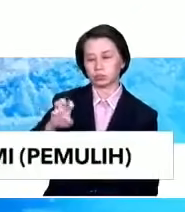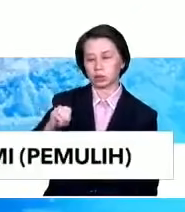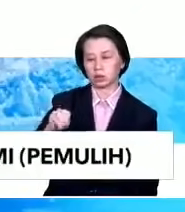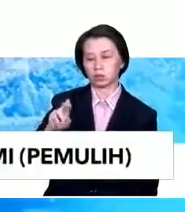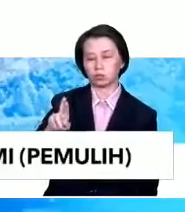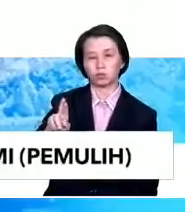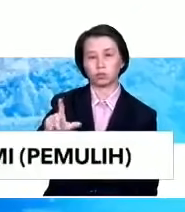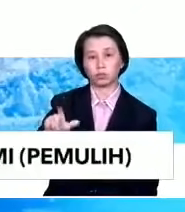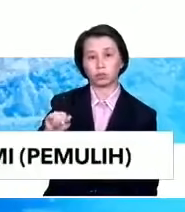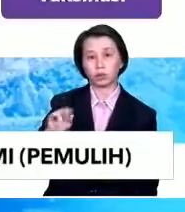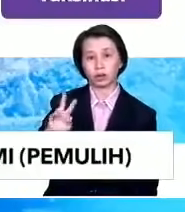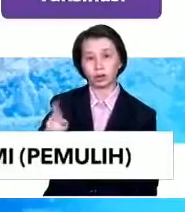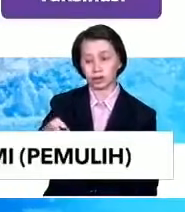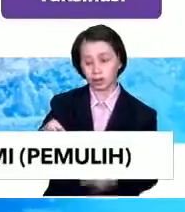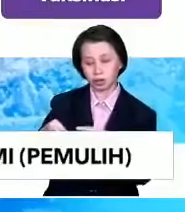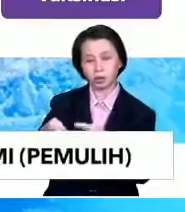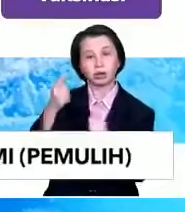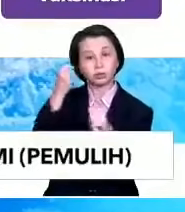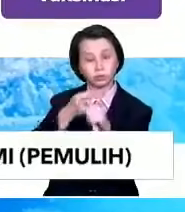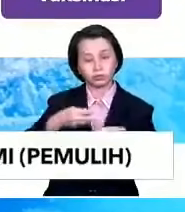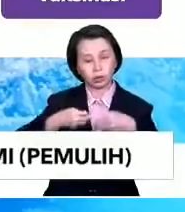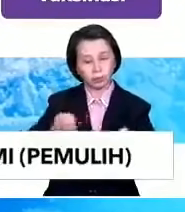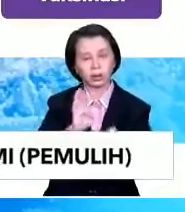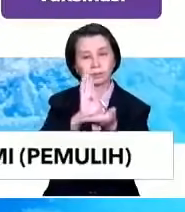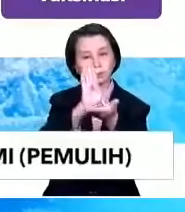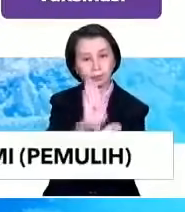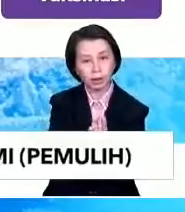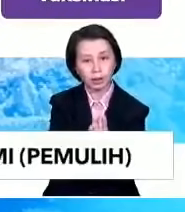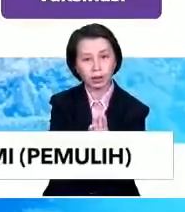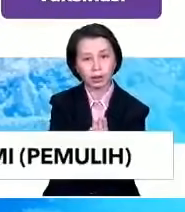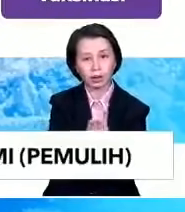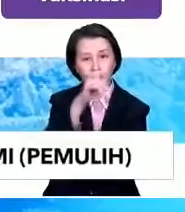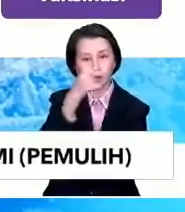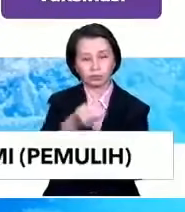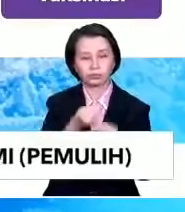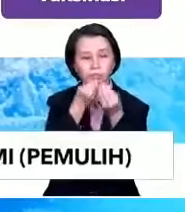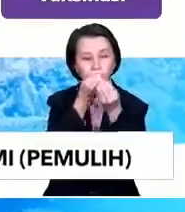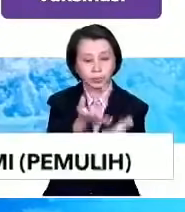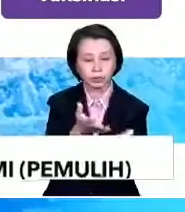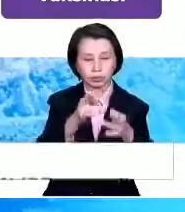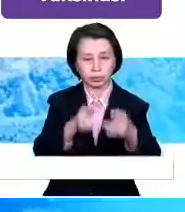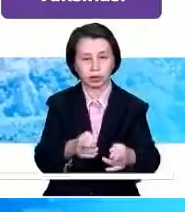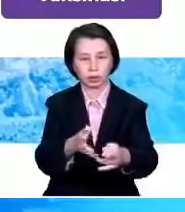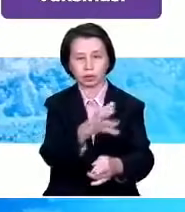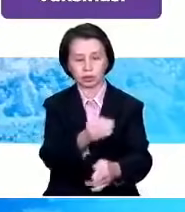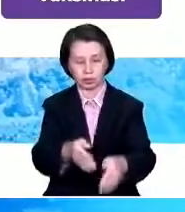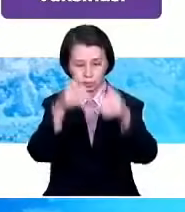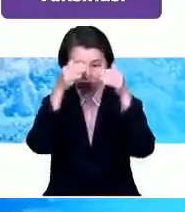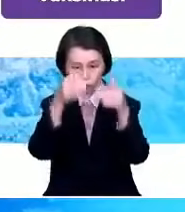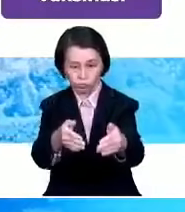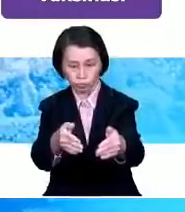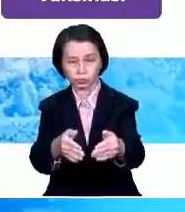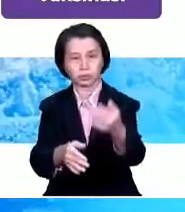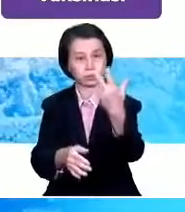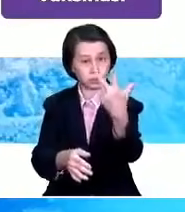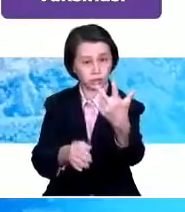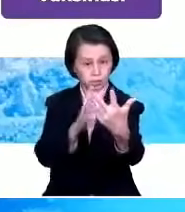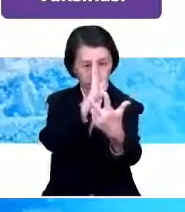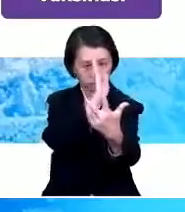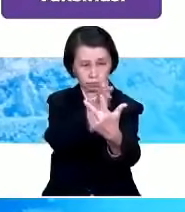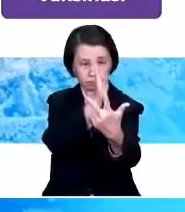untuk memberikan bantuan menyeluruh kepada rakyat dan tertumpu kepada tiga fokus